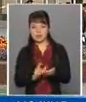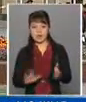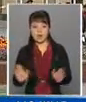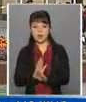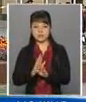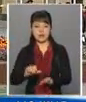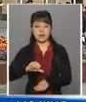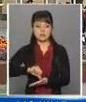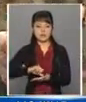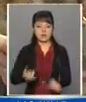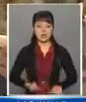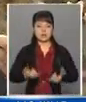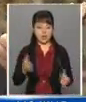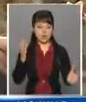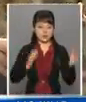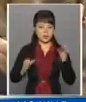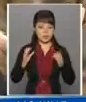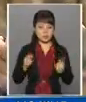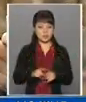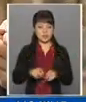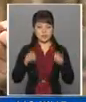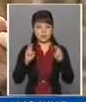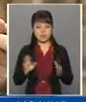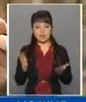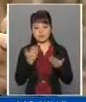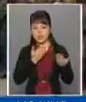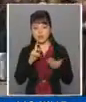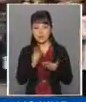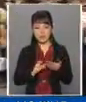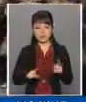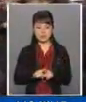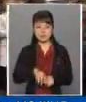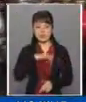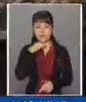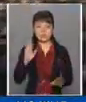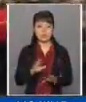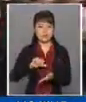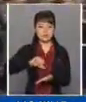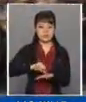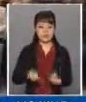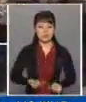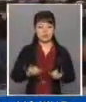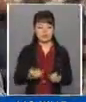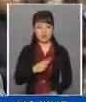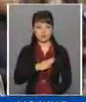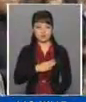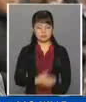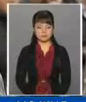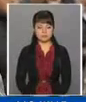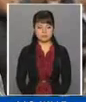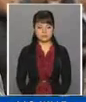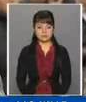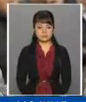шырқап. Жиынға қатысқан студенттер Сәкен Сейфуллинге арналған өлеңдерін оқып, өнерпаз жастар әннен шашу шашты.